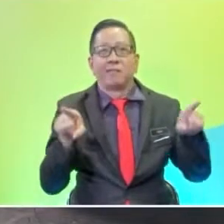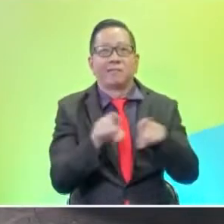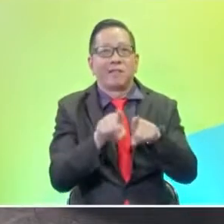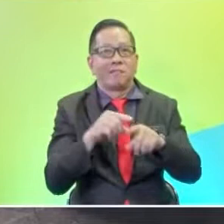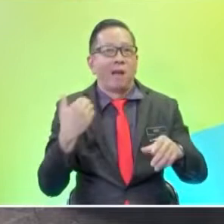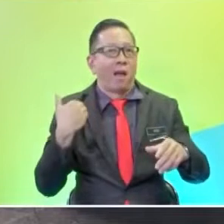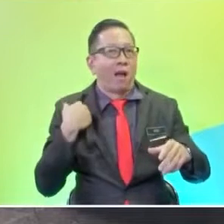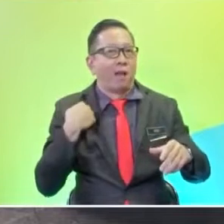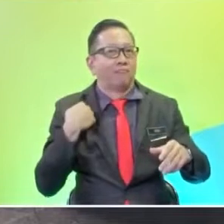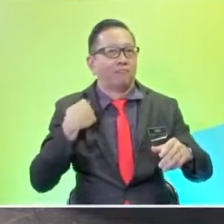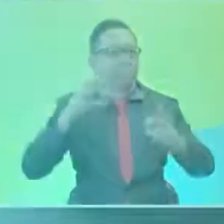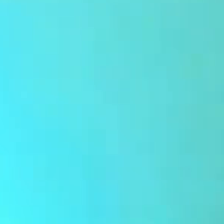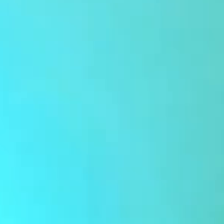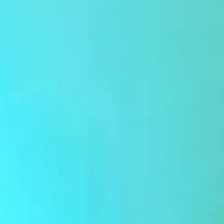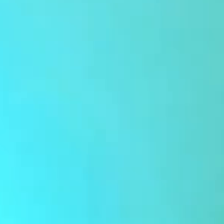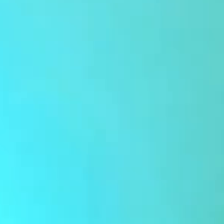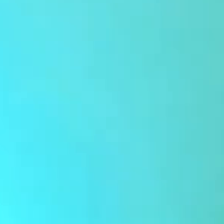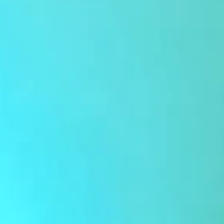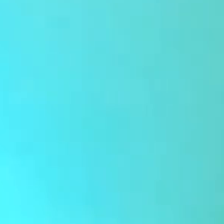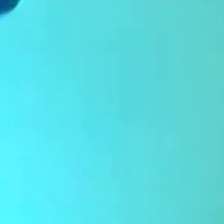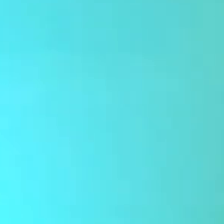kita pada hari ini yaitu